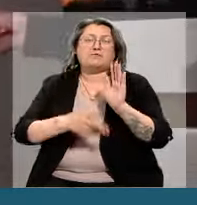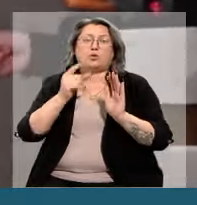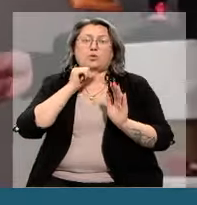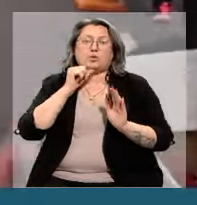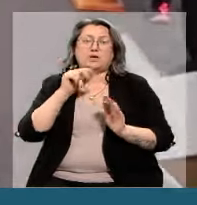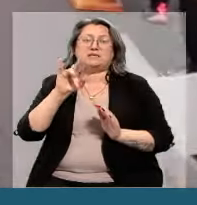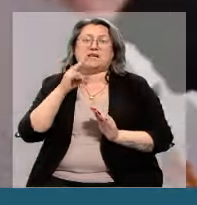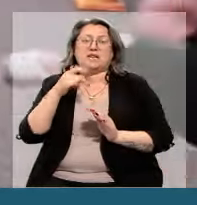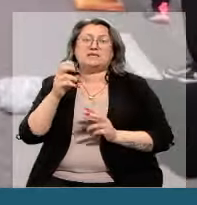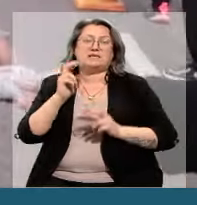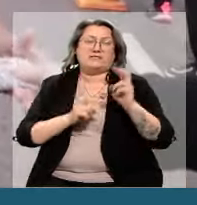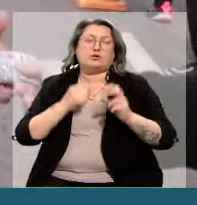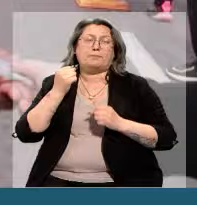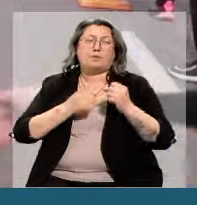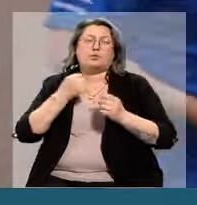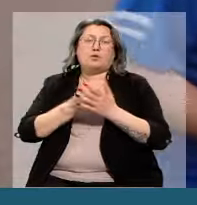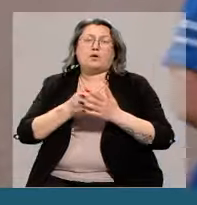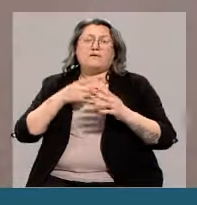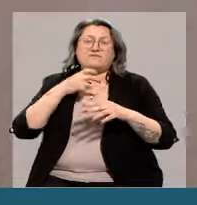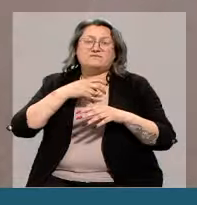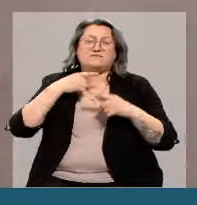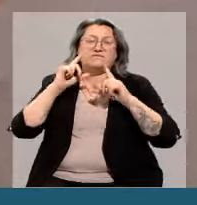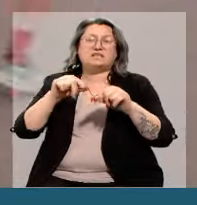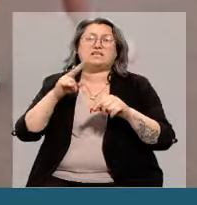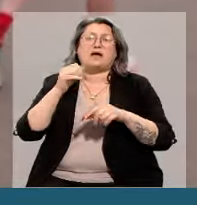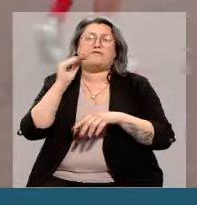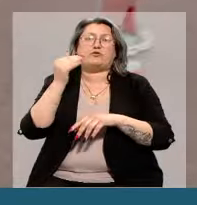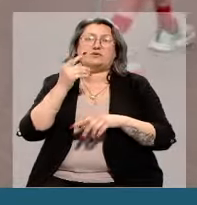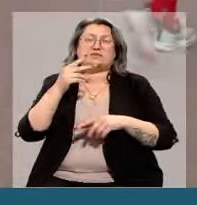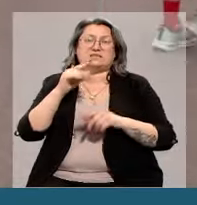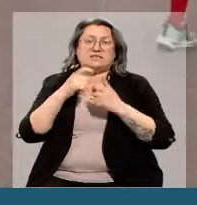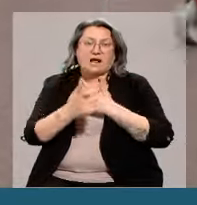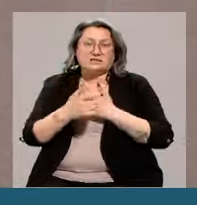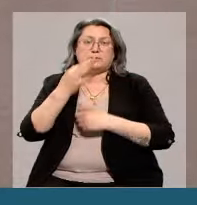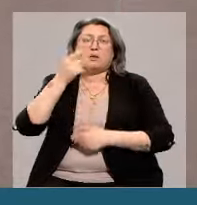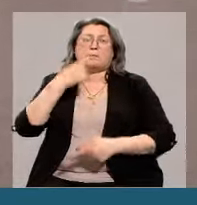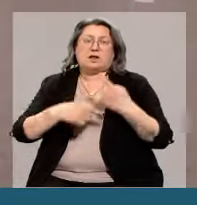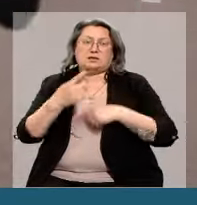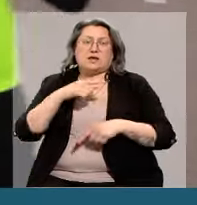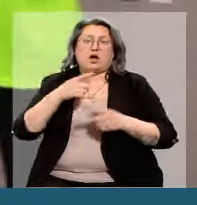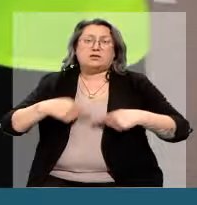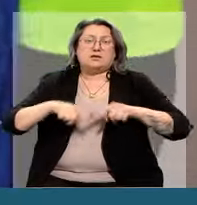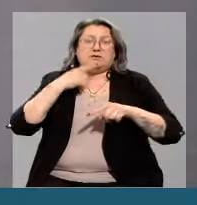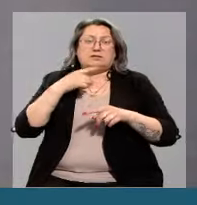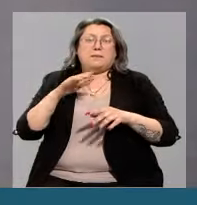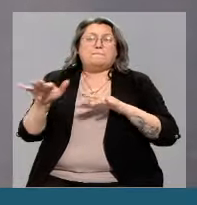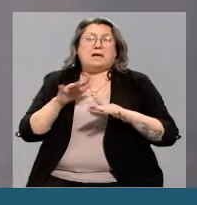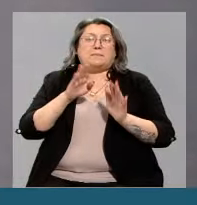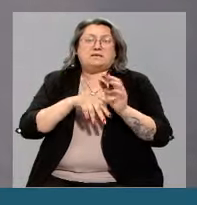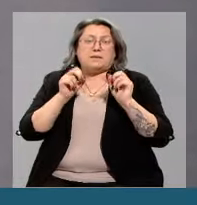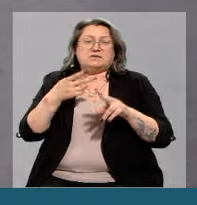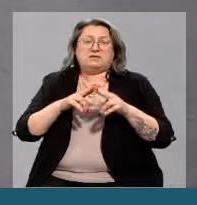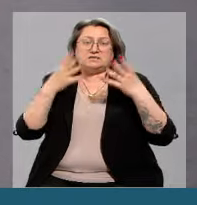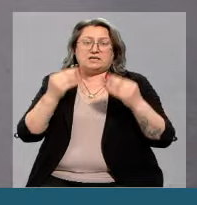и дизельный завод. Бегут до выезда на Федоровскую трассу, а затем обратно. Организаторы отмечают, мерам безопасности в